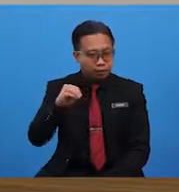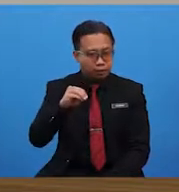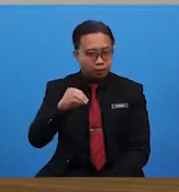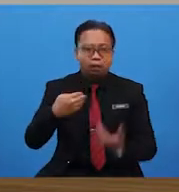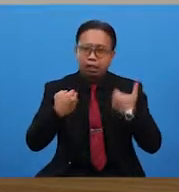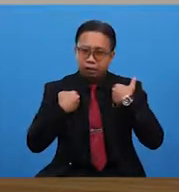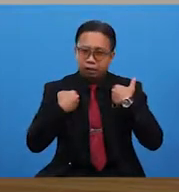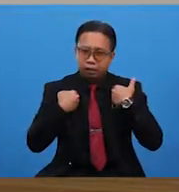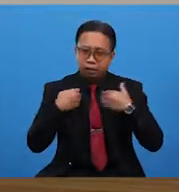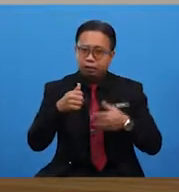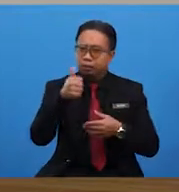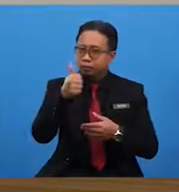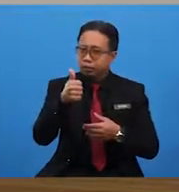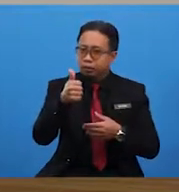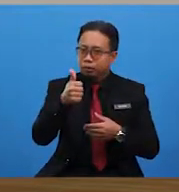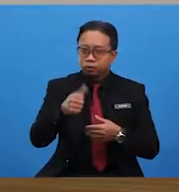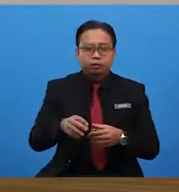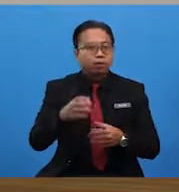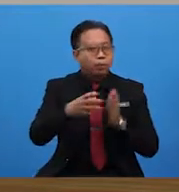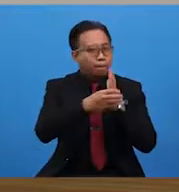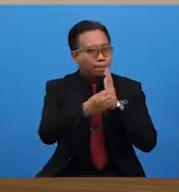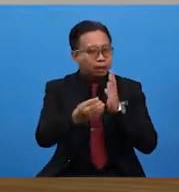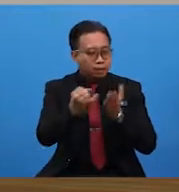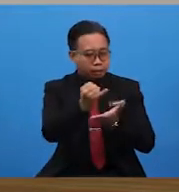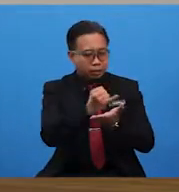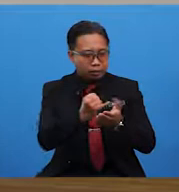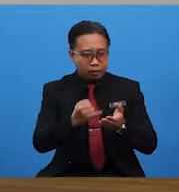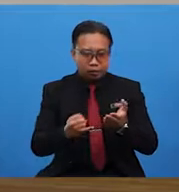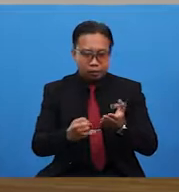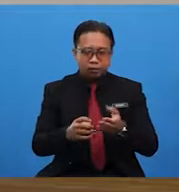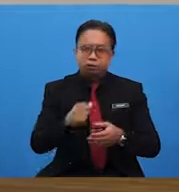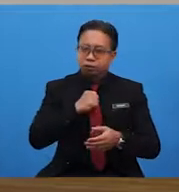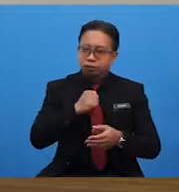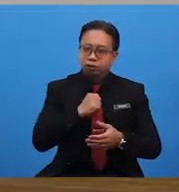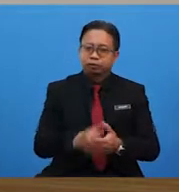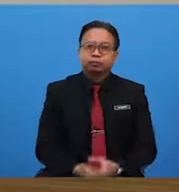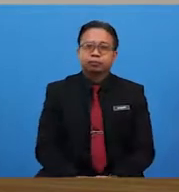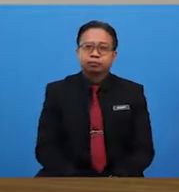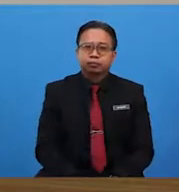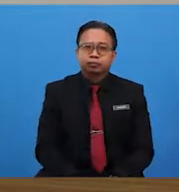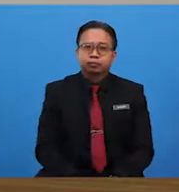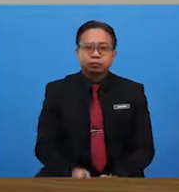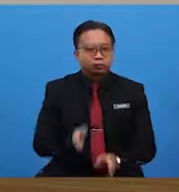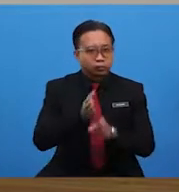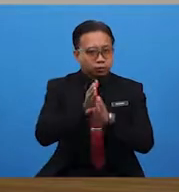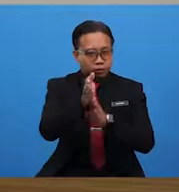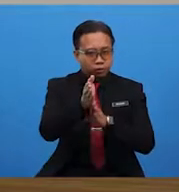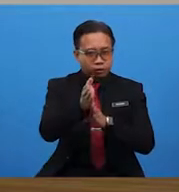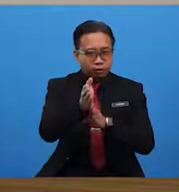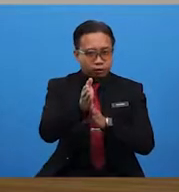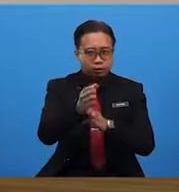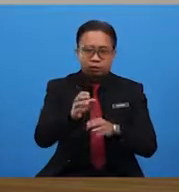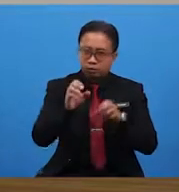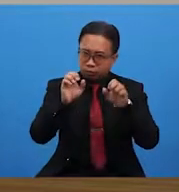mempunyai kehebatan kemahiran berkarya Yang Tersendiri betul Baiklah suruhnya pelajar-pelajar